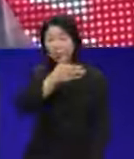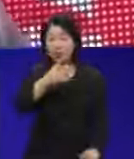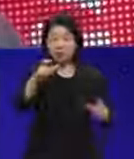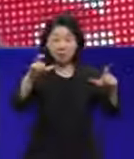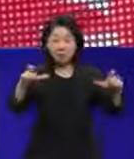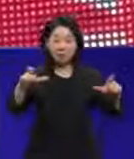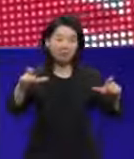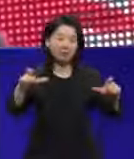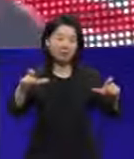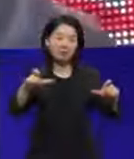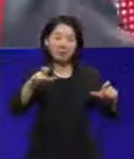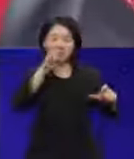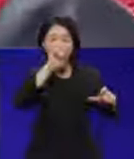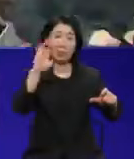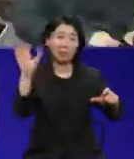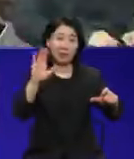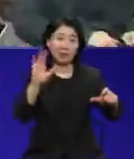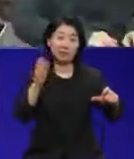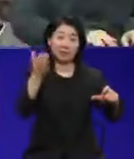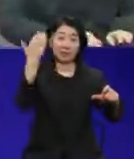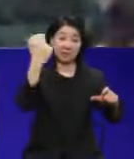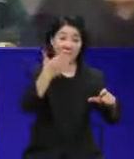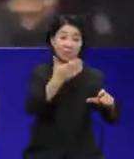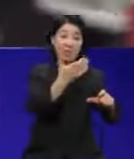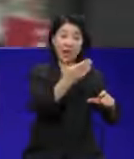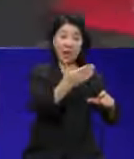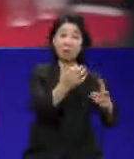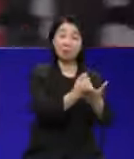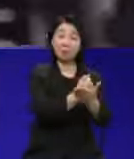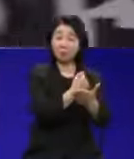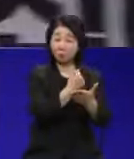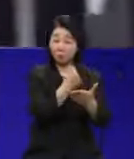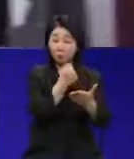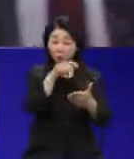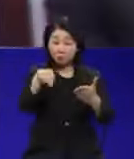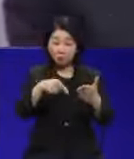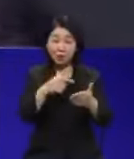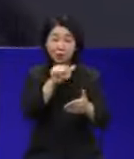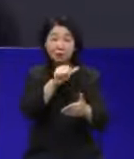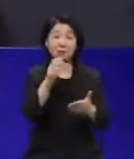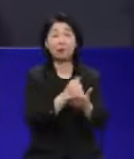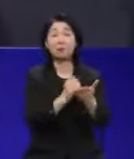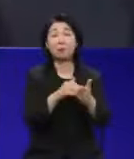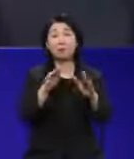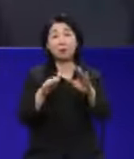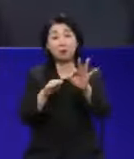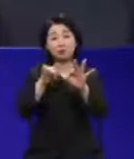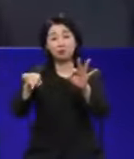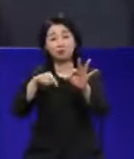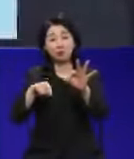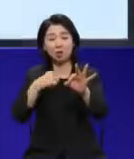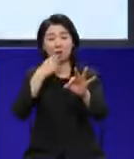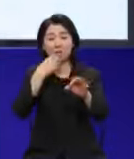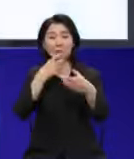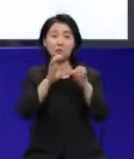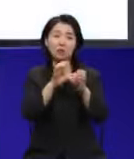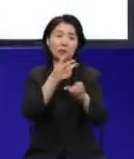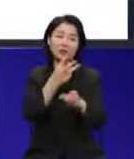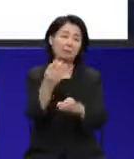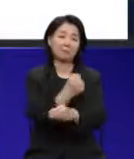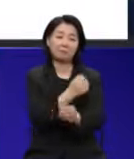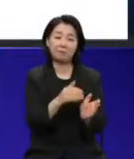낙동강 벨트가 아홉 곳이었 그중에서 다섯곳을 민주당이 가져고 이번에 곳 중에서 이제 민주당이 세 곳밖에 못 가고